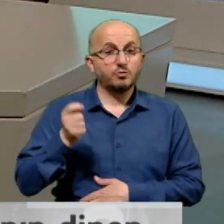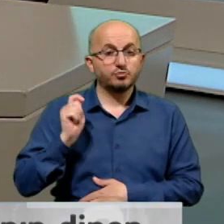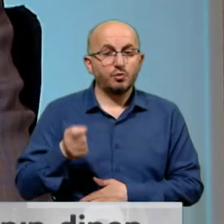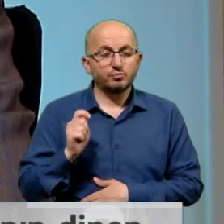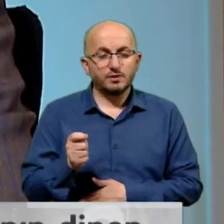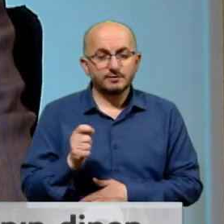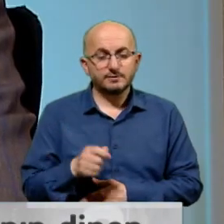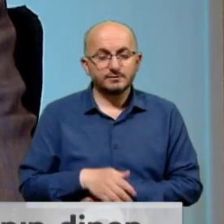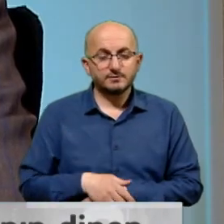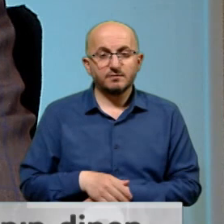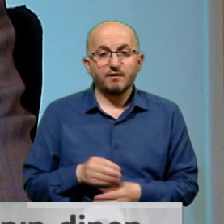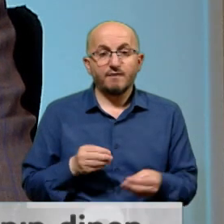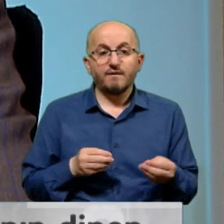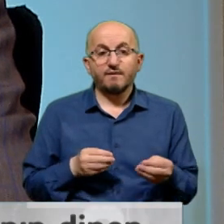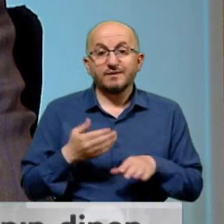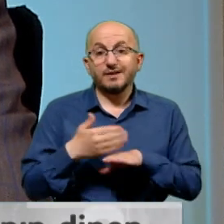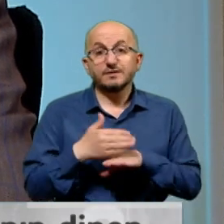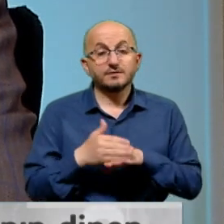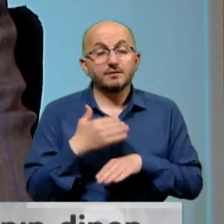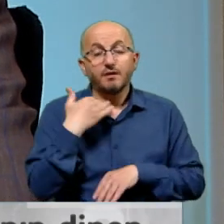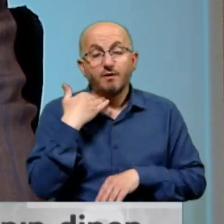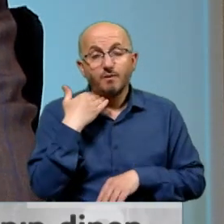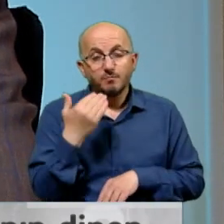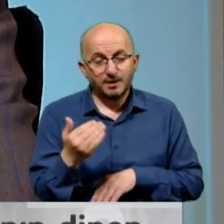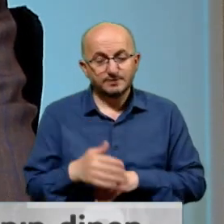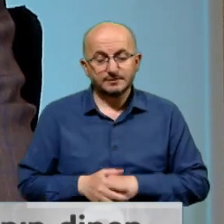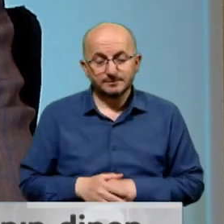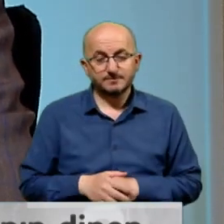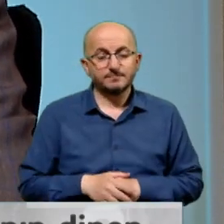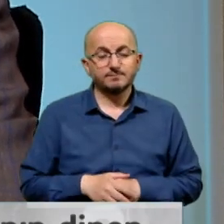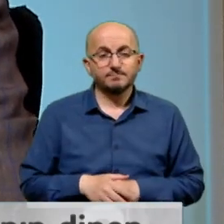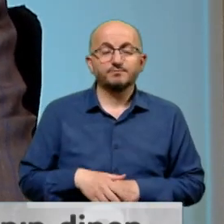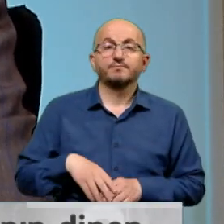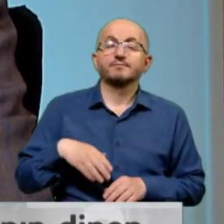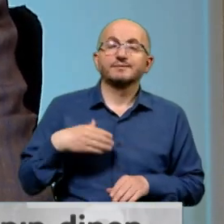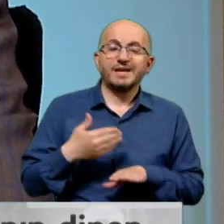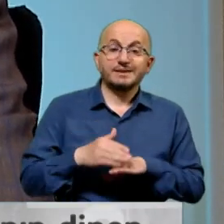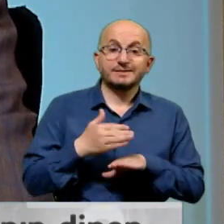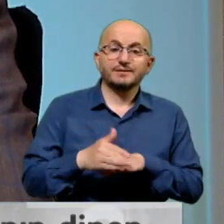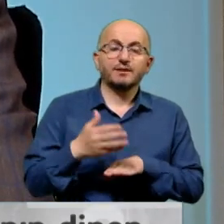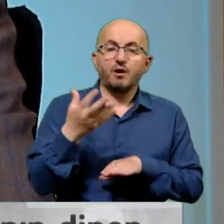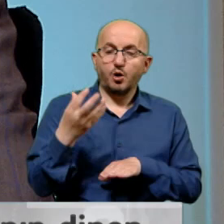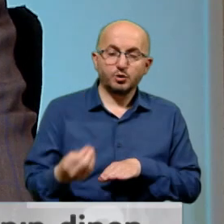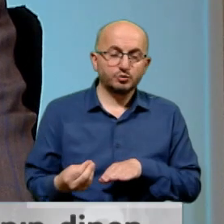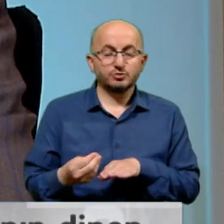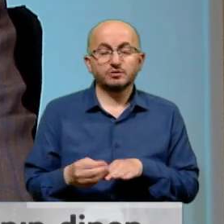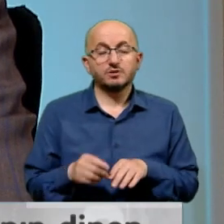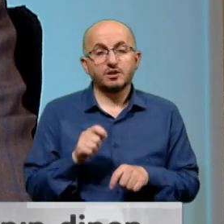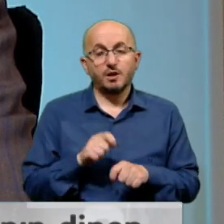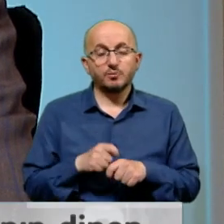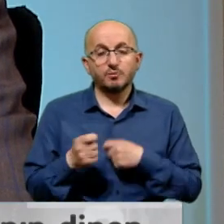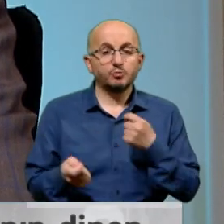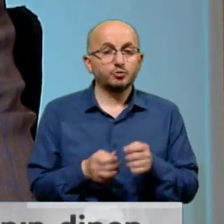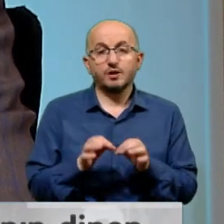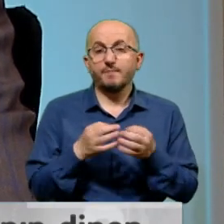yani veresiye olamaz Eğer veresiye olursa o zaman yapılan Bu işlem